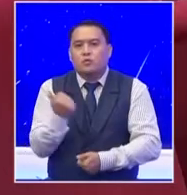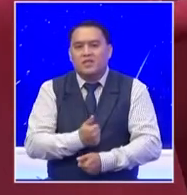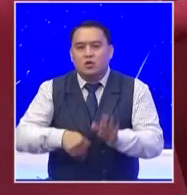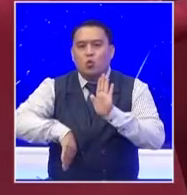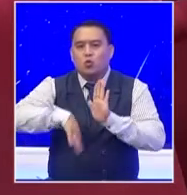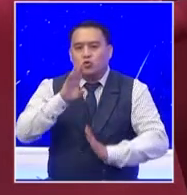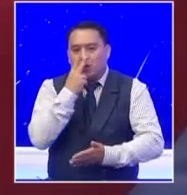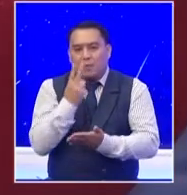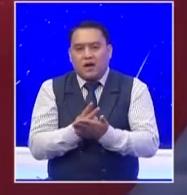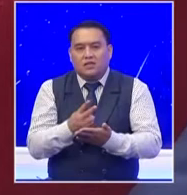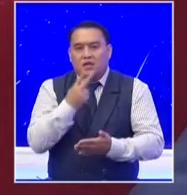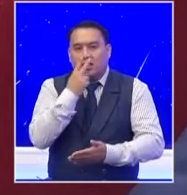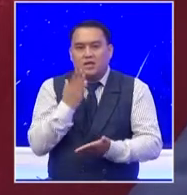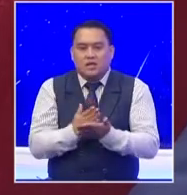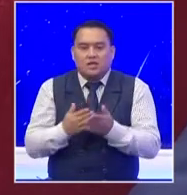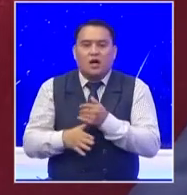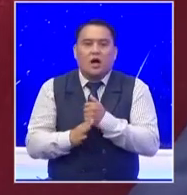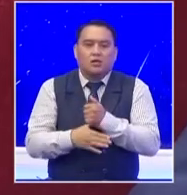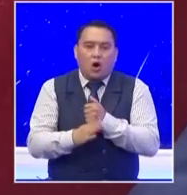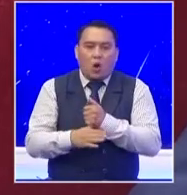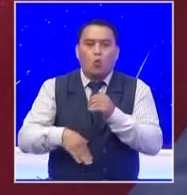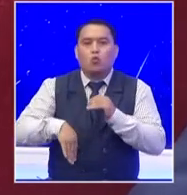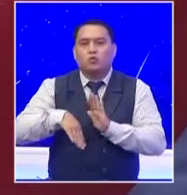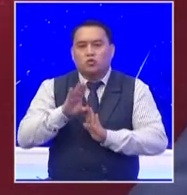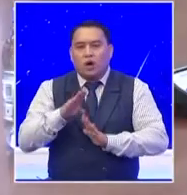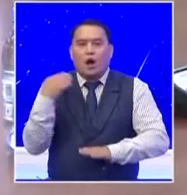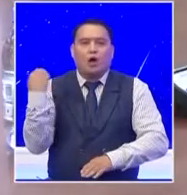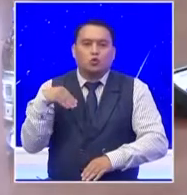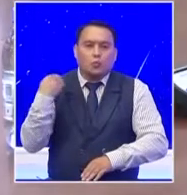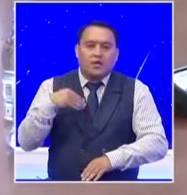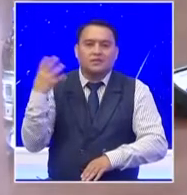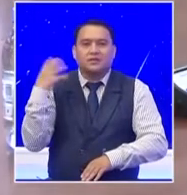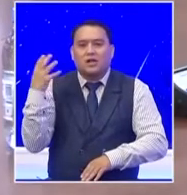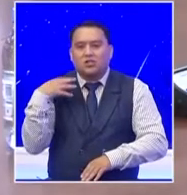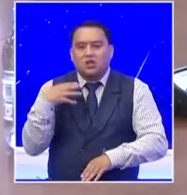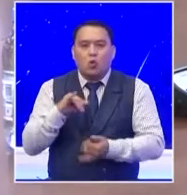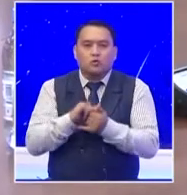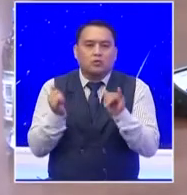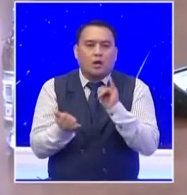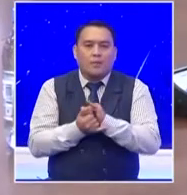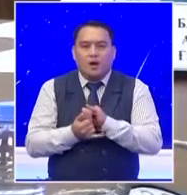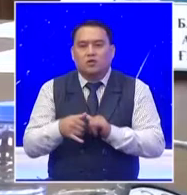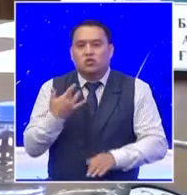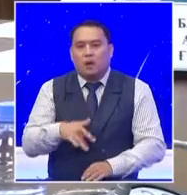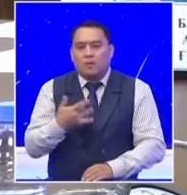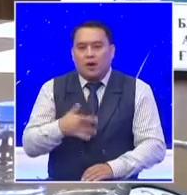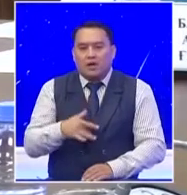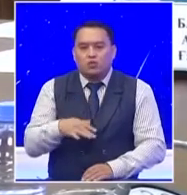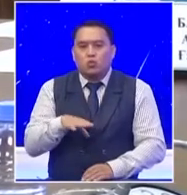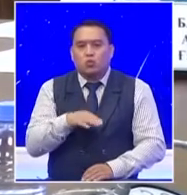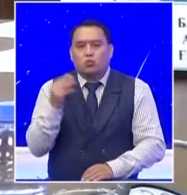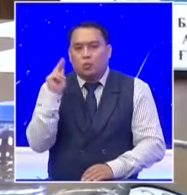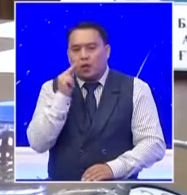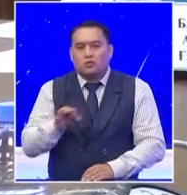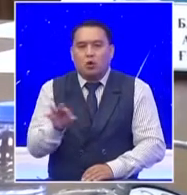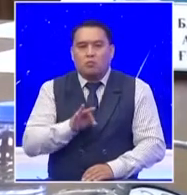итогам недели улучшение показателей наблюдаются в Атырауской, Актюбинской, Кызылординской, Восточно-Казахстанской, Жамбылской, Туркестанской,